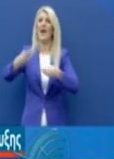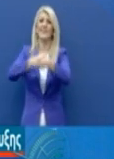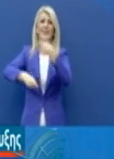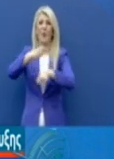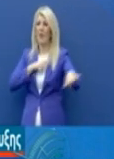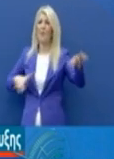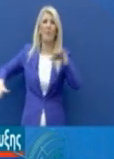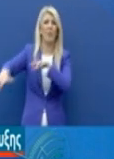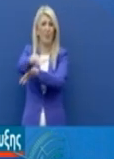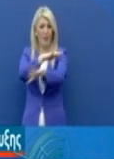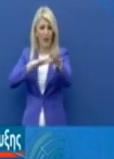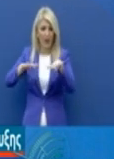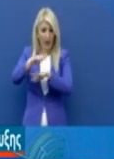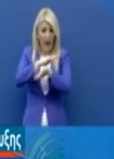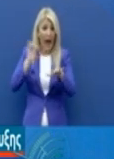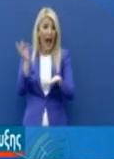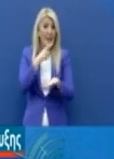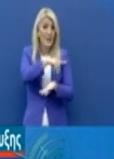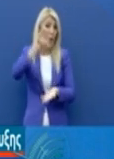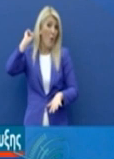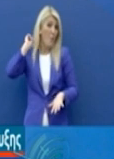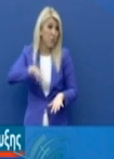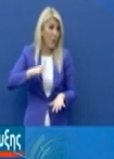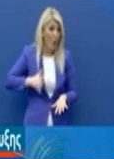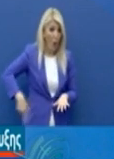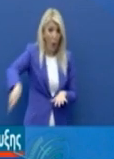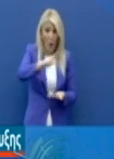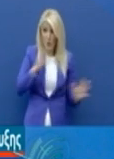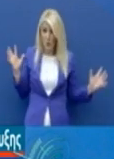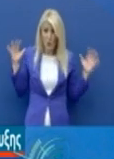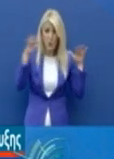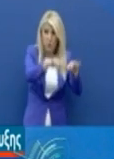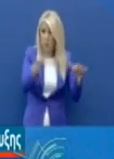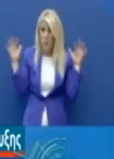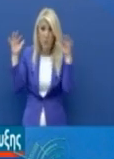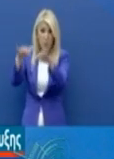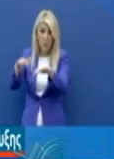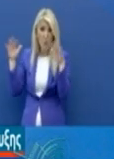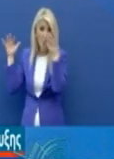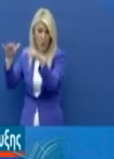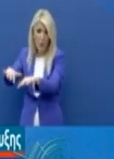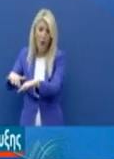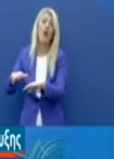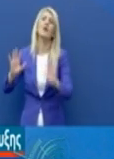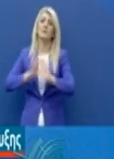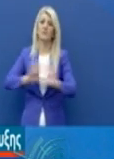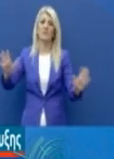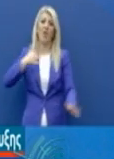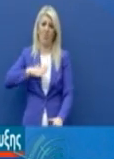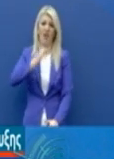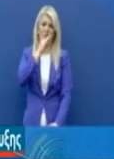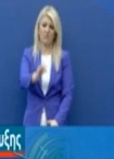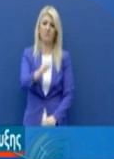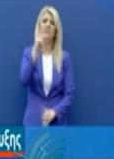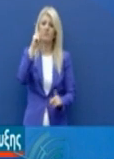δρόμους τους εμπορικούς μεγάλη παρουσία κόσμου, σε αυτή την περίπτωση θέλω να είμαι ξεκάθαρος από την αρχή,